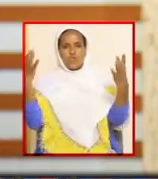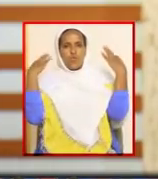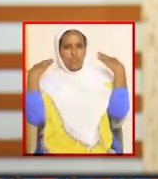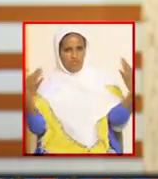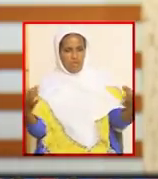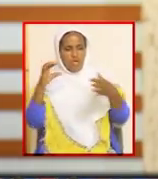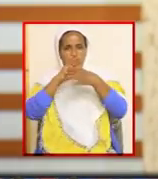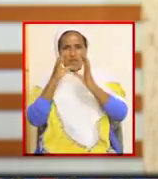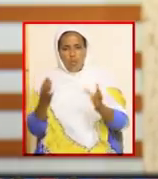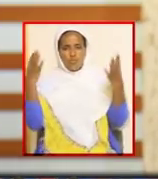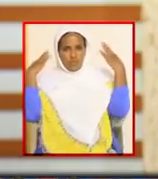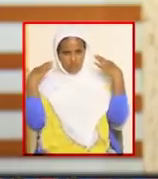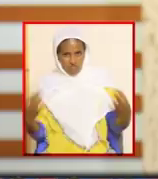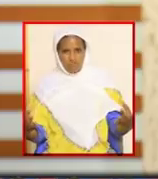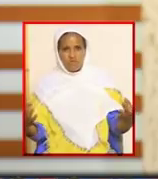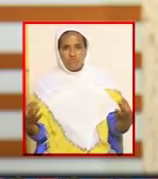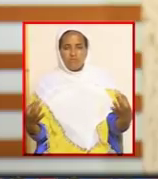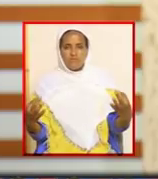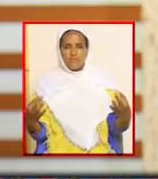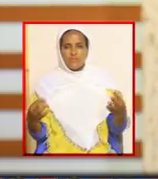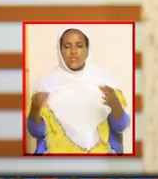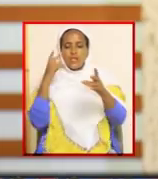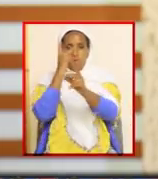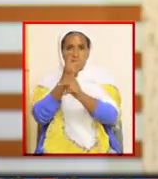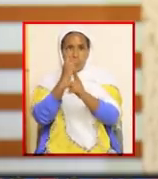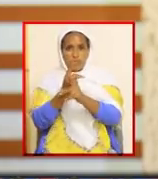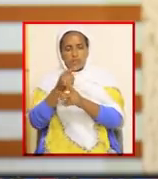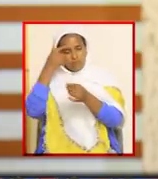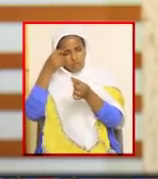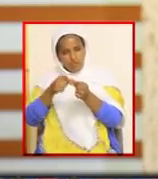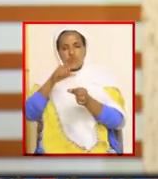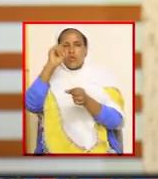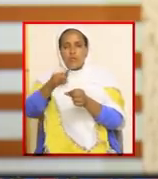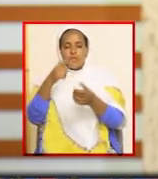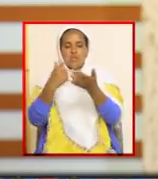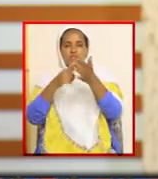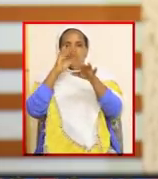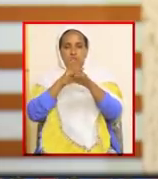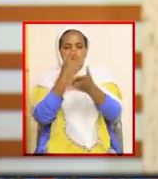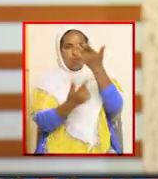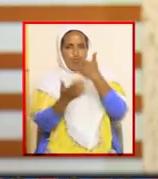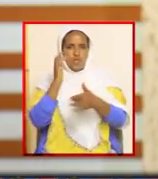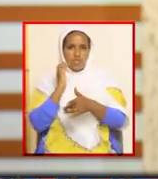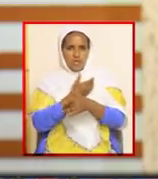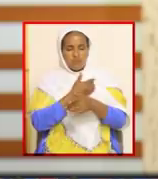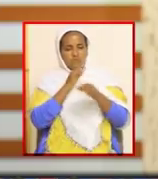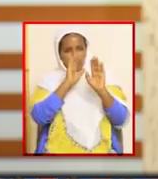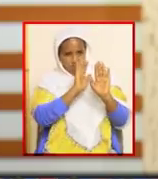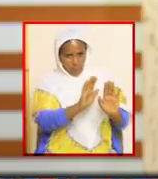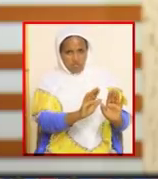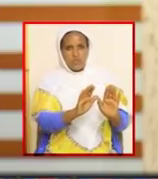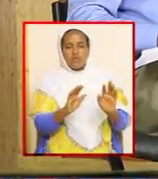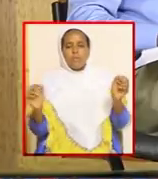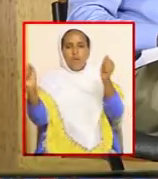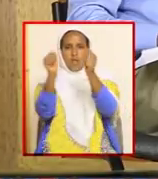መንፈሳዊ ጤንነታችንም ስጋዊ ጤንነታችንም እንደሚጠበቅ ልናስተውል ይገባል እስቲ እዚህ ላይ ውይይታችንን ገታና